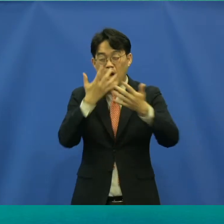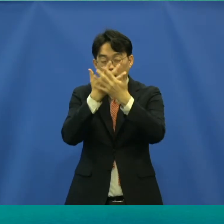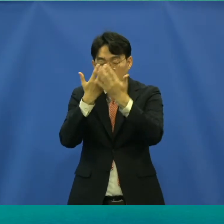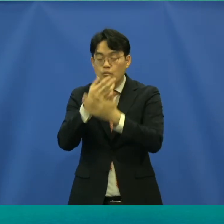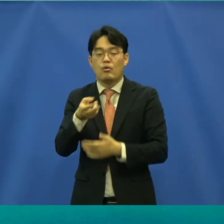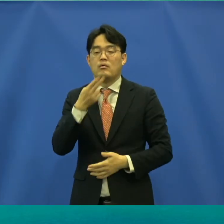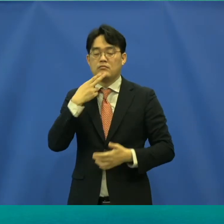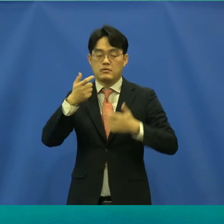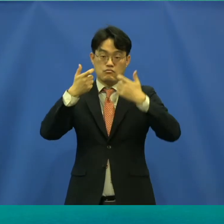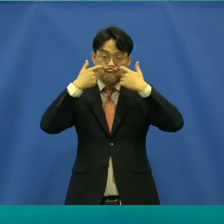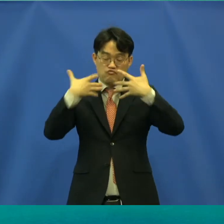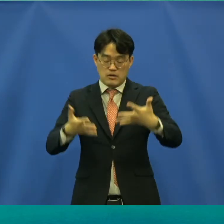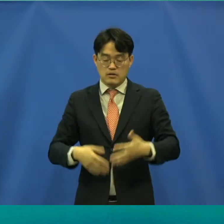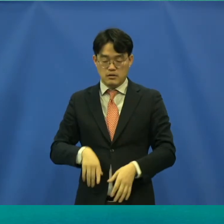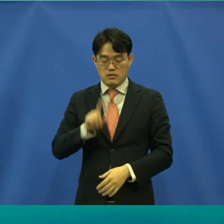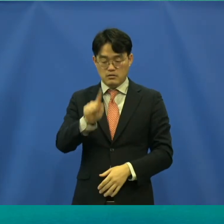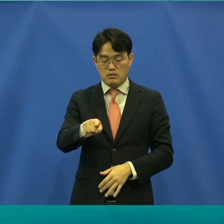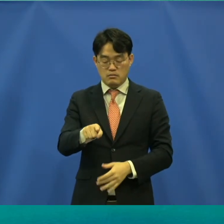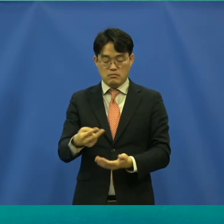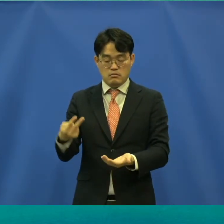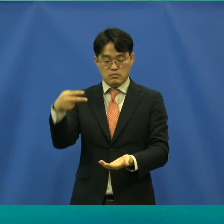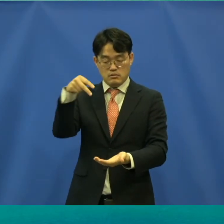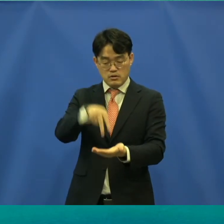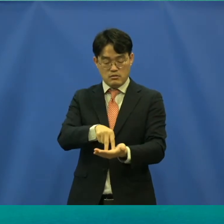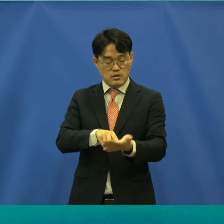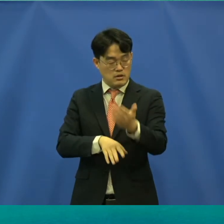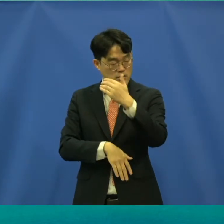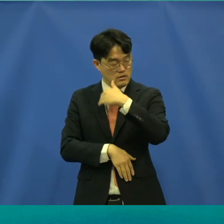오늘 또 하나님은 우리에게 선명하게 말씀하십니다.